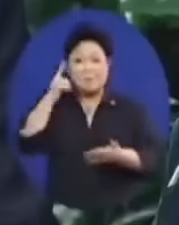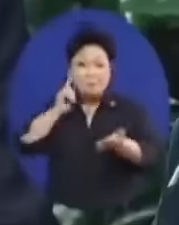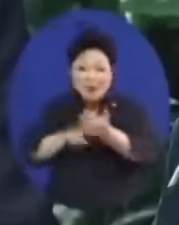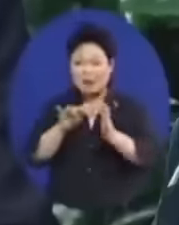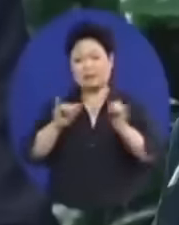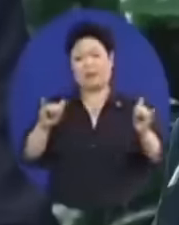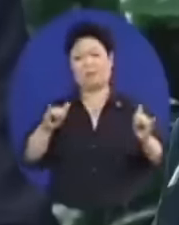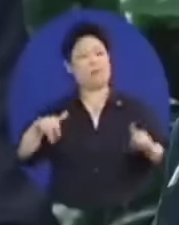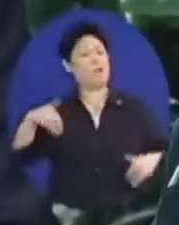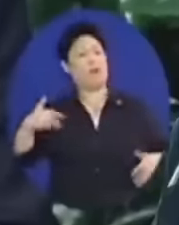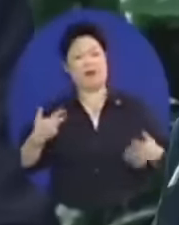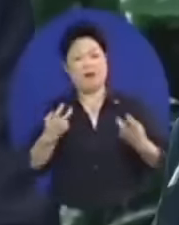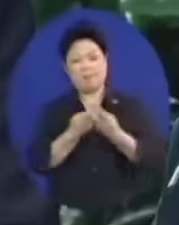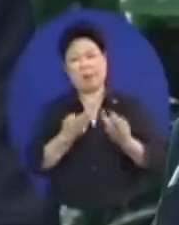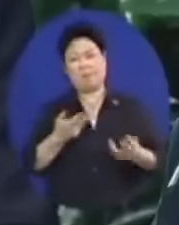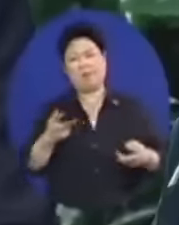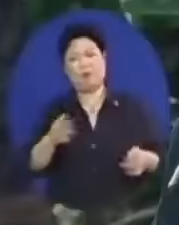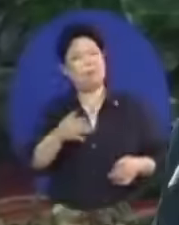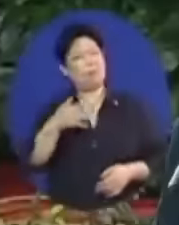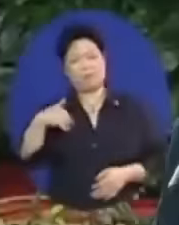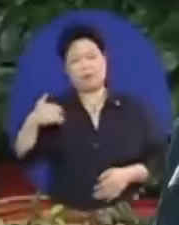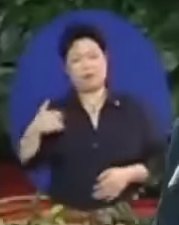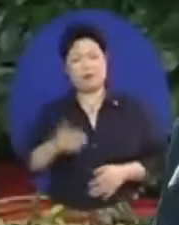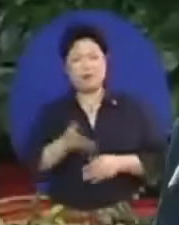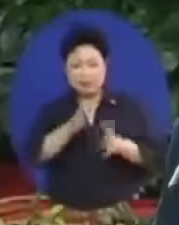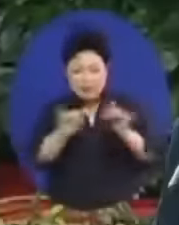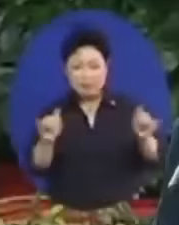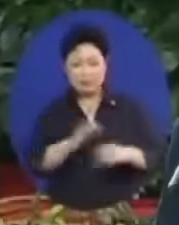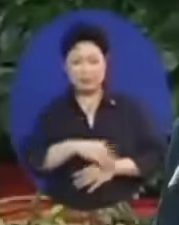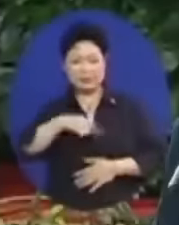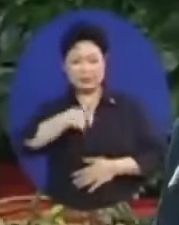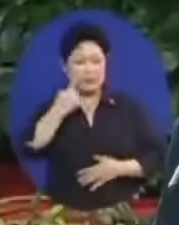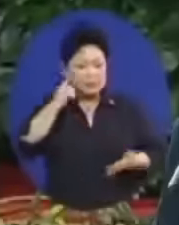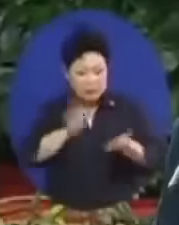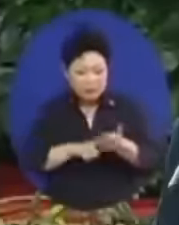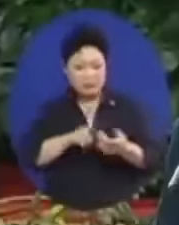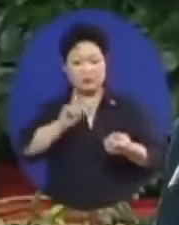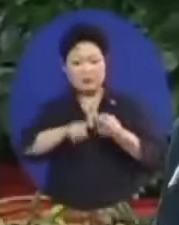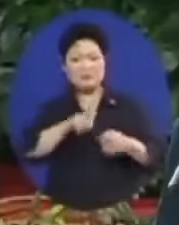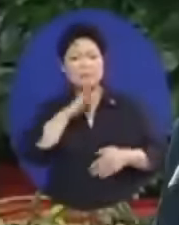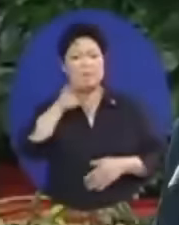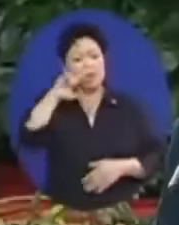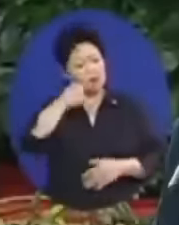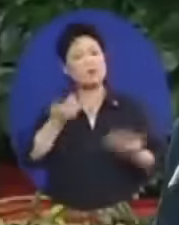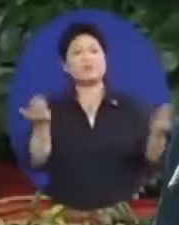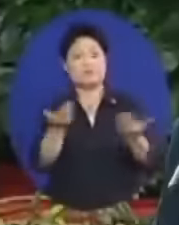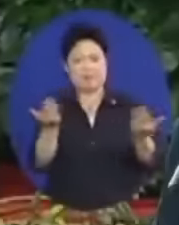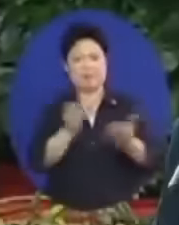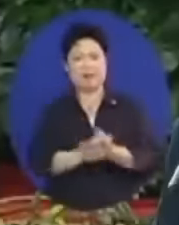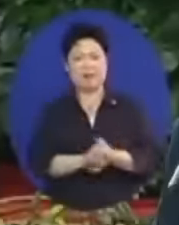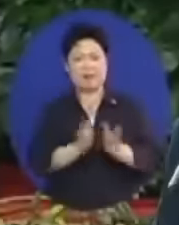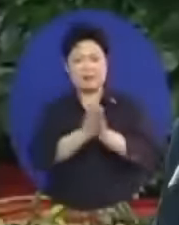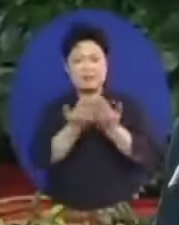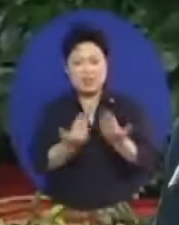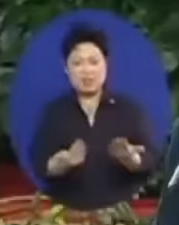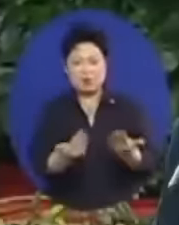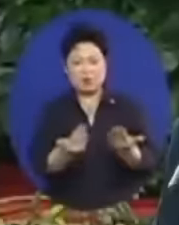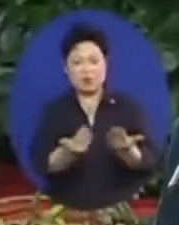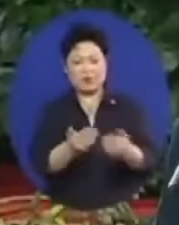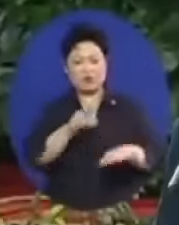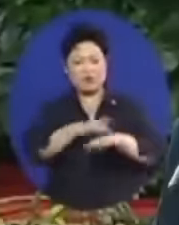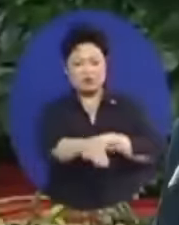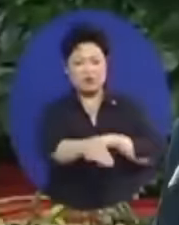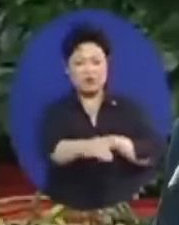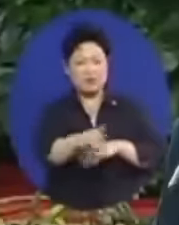찾는다고 그랬어요. 사람이 자기를 찾는다는 것 굉장히 어려운 일입니다. 실존주의 철학자들은